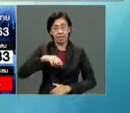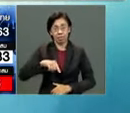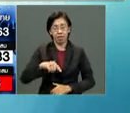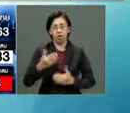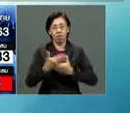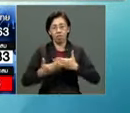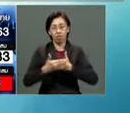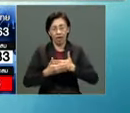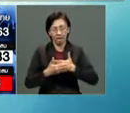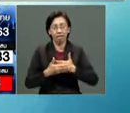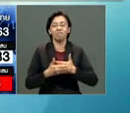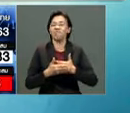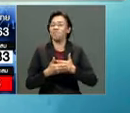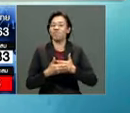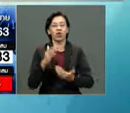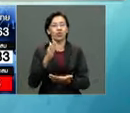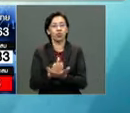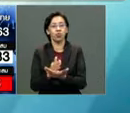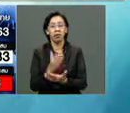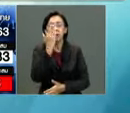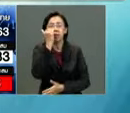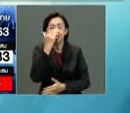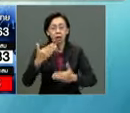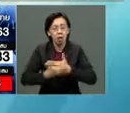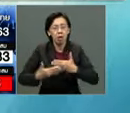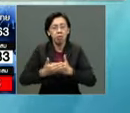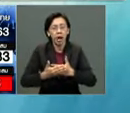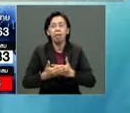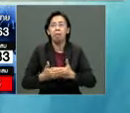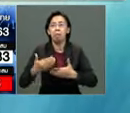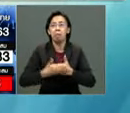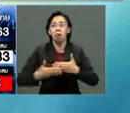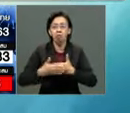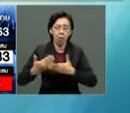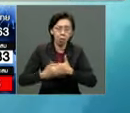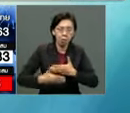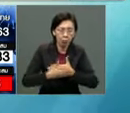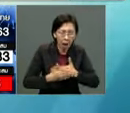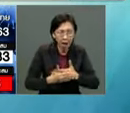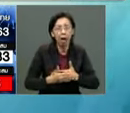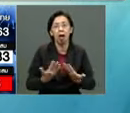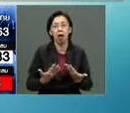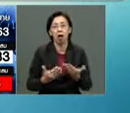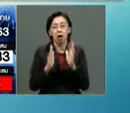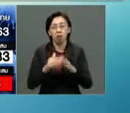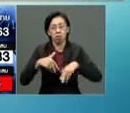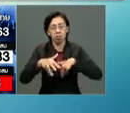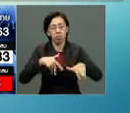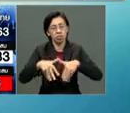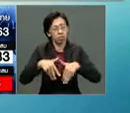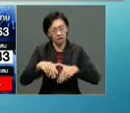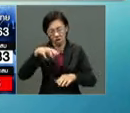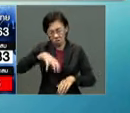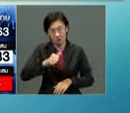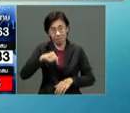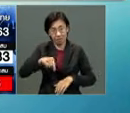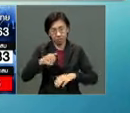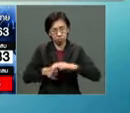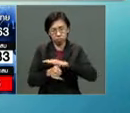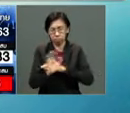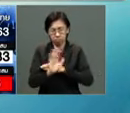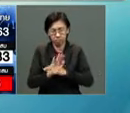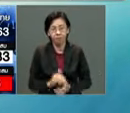ที่เชื่อมต่อกันตรงนี้นะครับเพราะว่าพบเนื่องจากพบผู้ป่วยรายใหม่ประชาชนถูกสั่งห้ามไม่ให้ออกจากเมืองและผู้ที่ต้